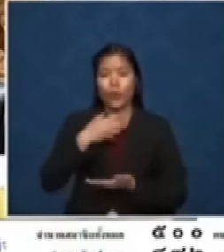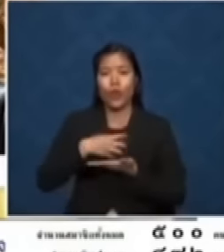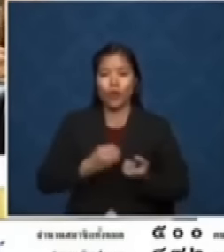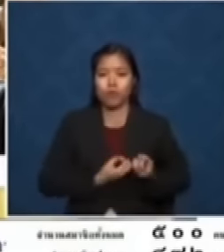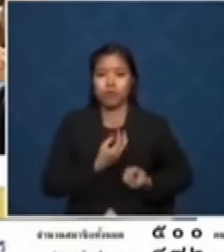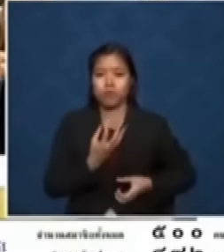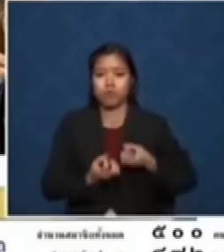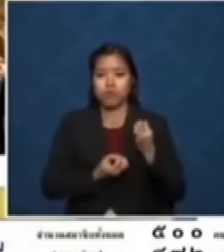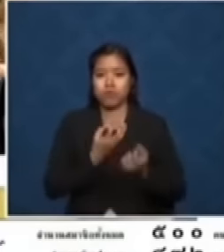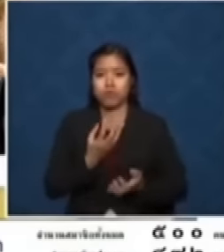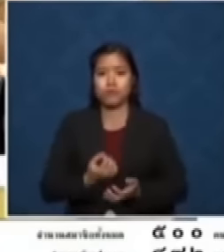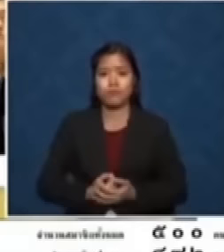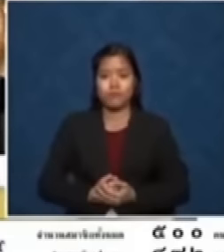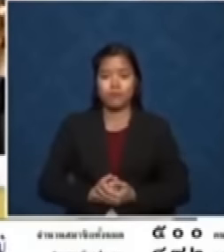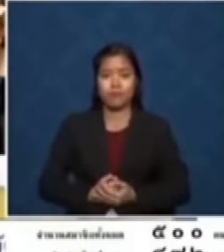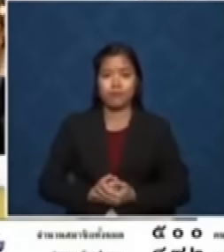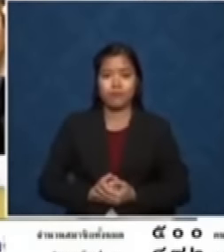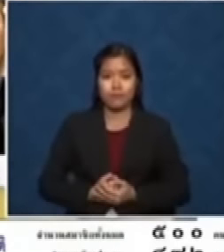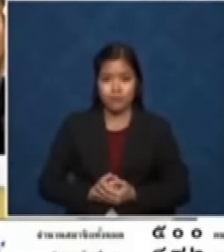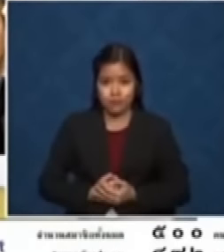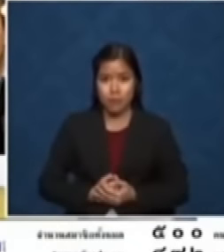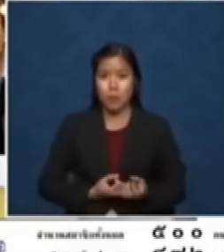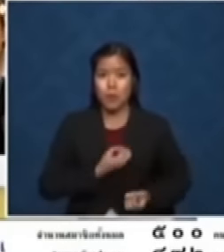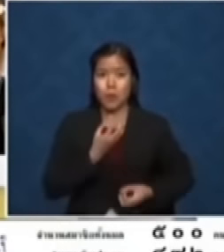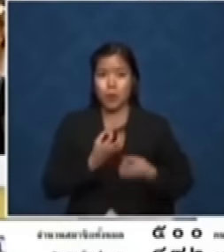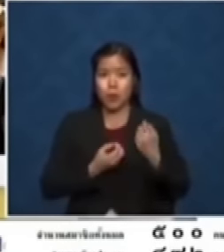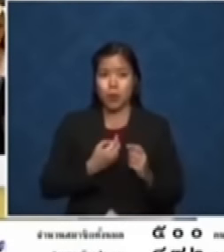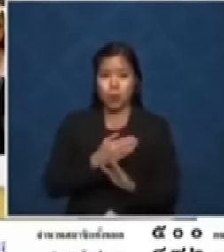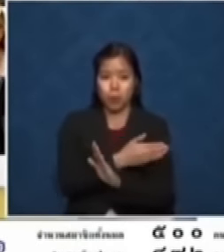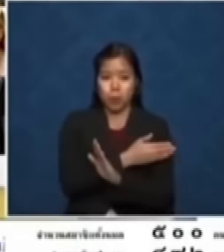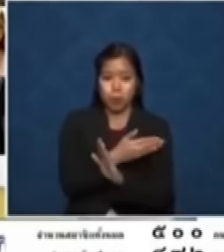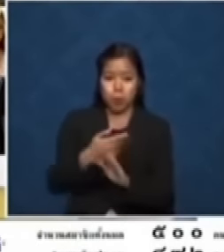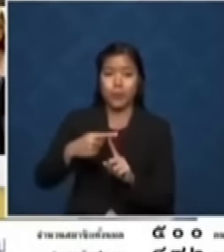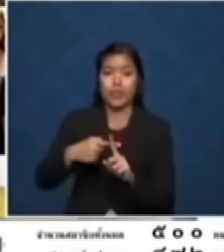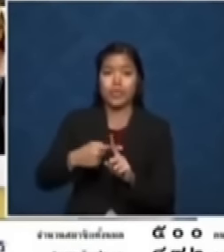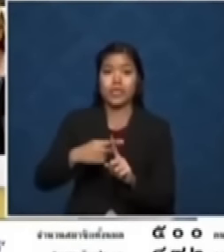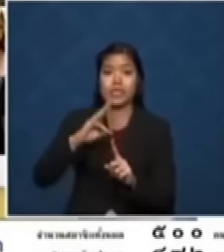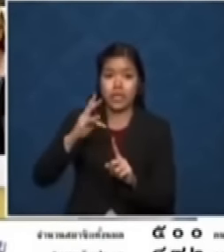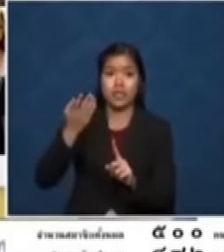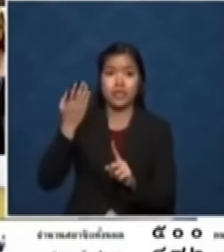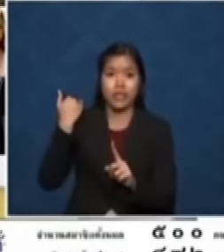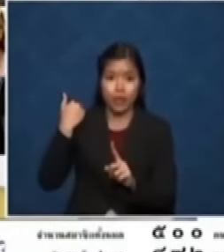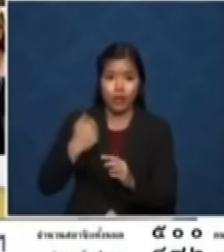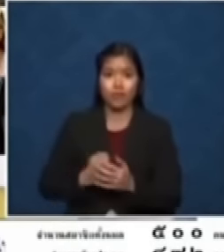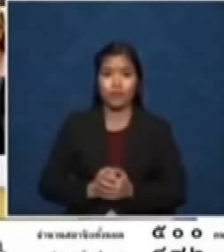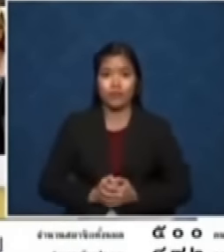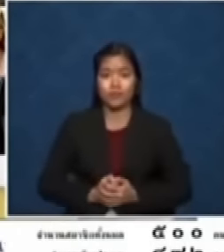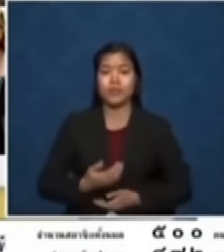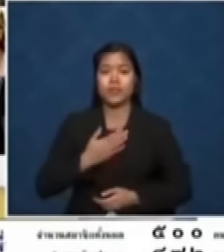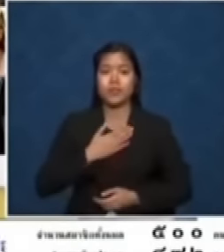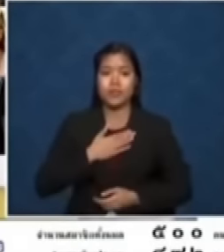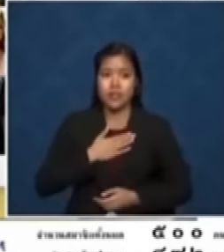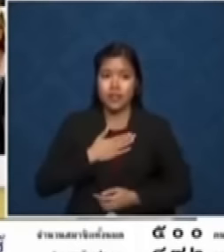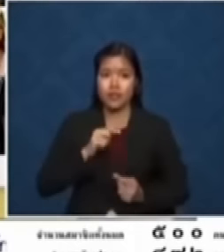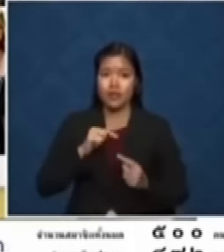ครั้งนี้การอภิปรายมาตรา152ในครั้งนี้อาจจะเป็นครั้งสุดท้าย ในชีวิตการเมืองของคุณพิธาแล้วก็ได ้ นะ